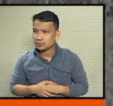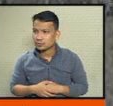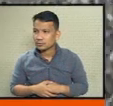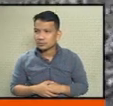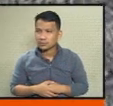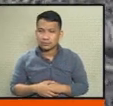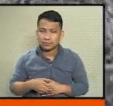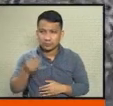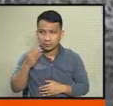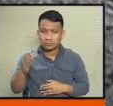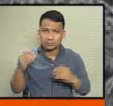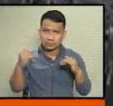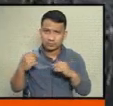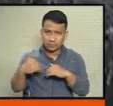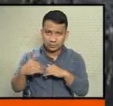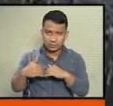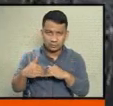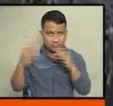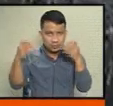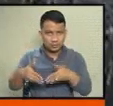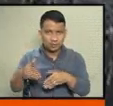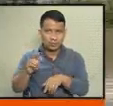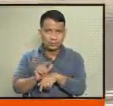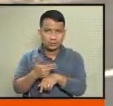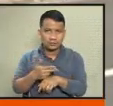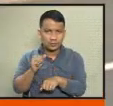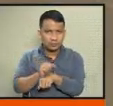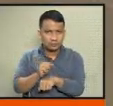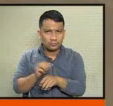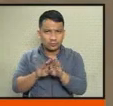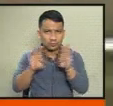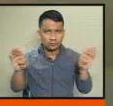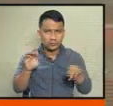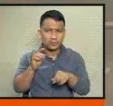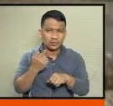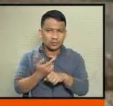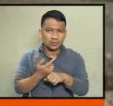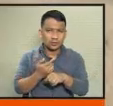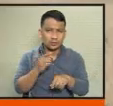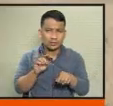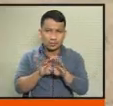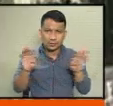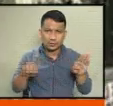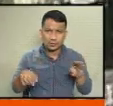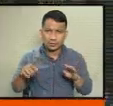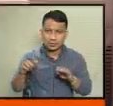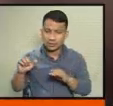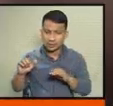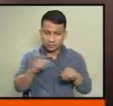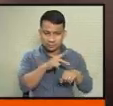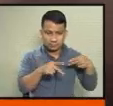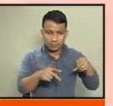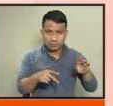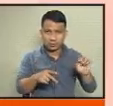mauwi pa rin tayo sa usaping pangkabuhayan. Ngayon, ang pinagtatalunan, ang pagbubukas ng ilang negosyo sa Tagaytay, FIWOX versus local government. Pero